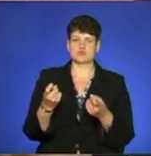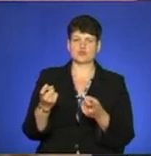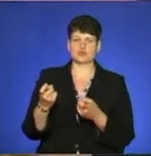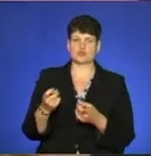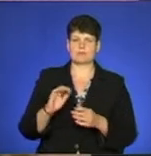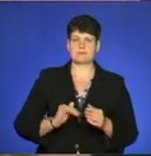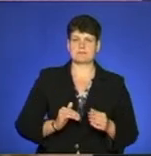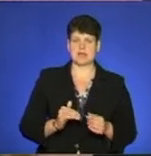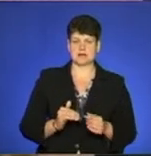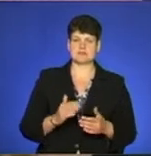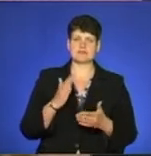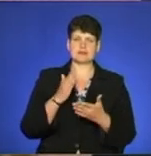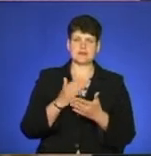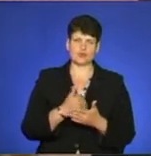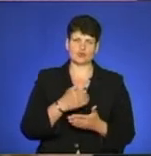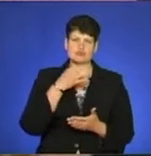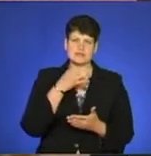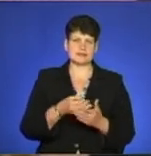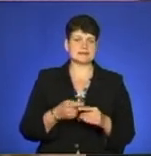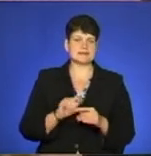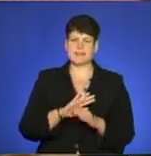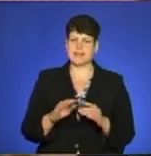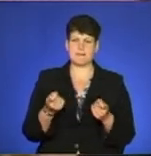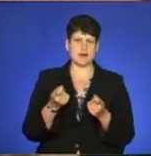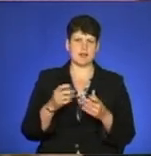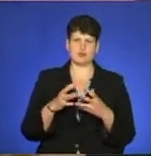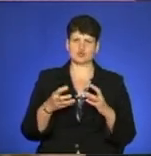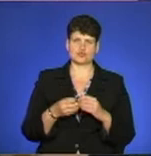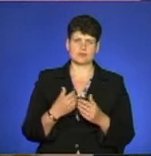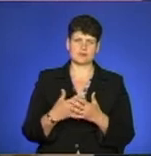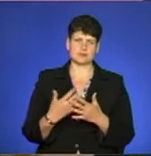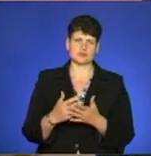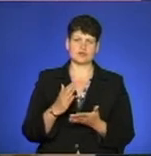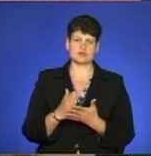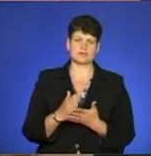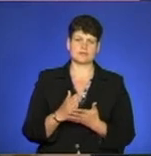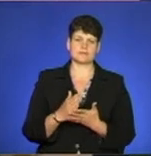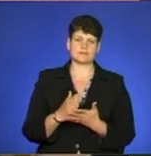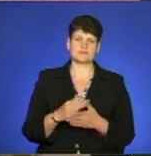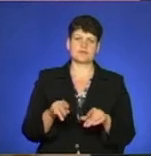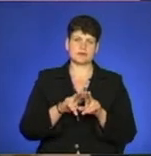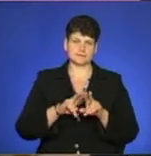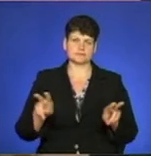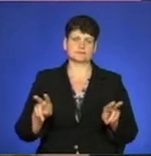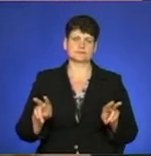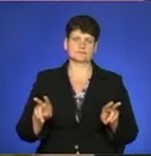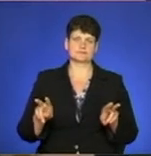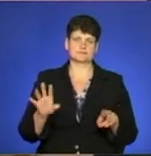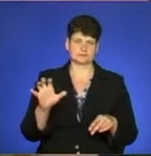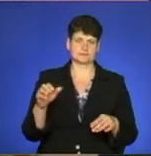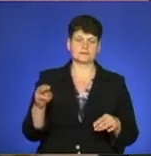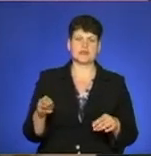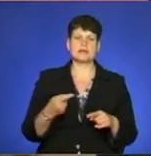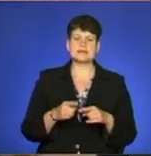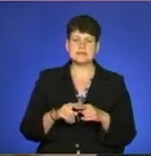підприємців. І хочу сказати, що це немала сума, ця сума складає щонайменше стільки ж. Я думаю, що ця